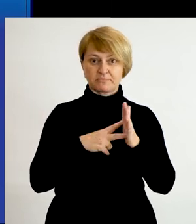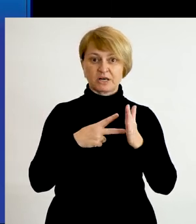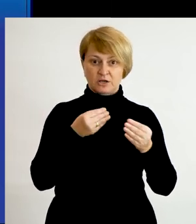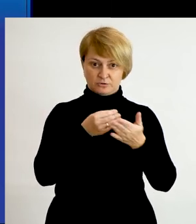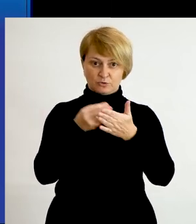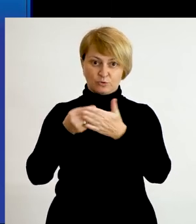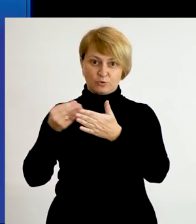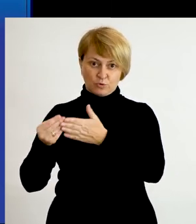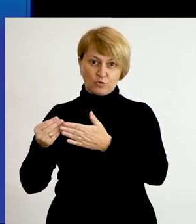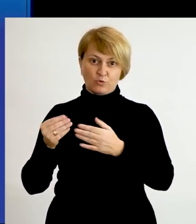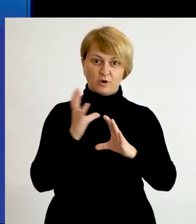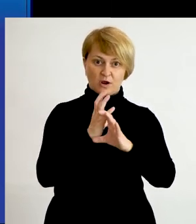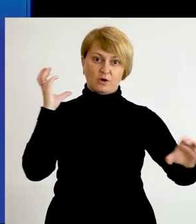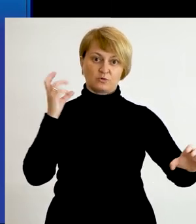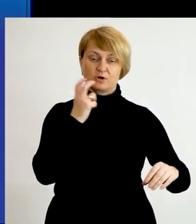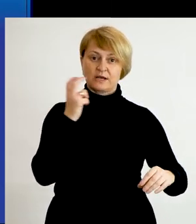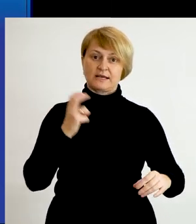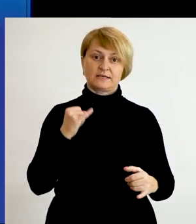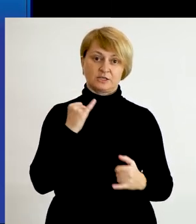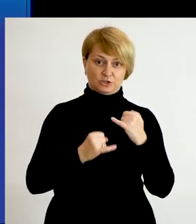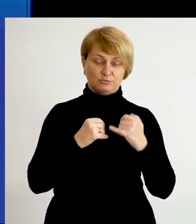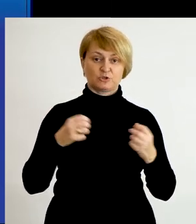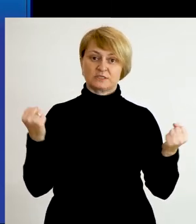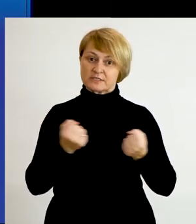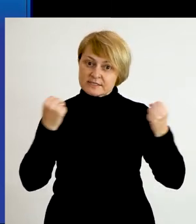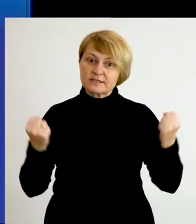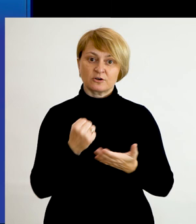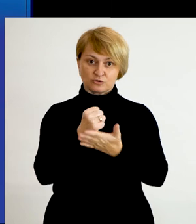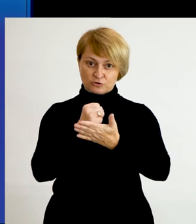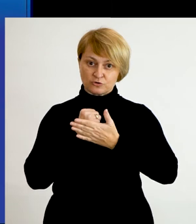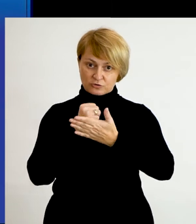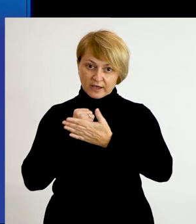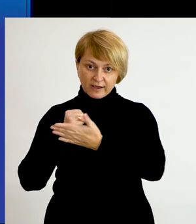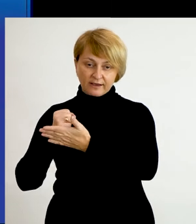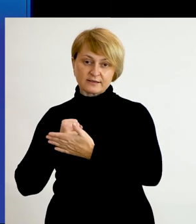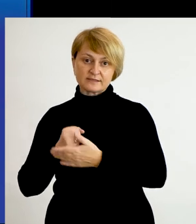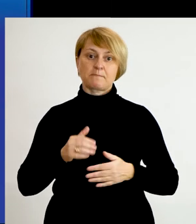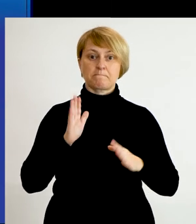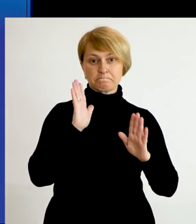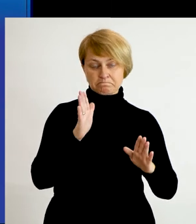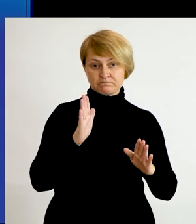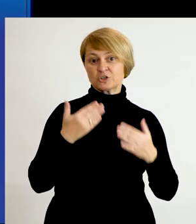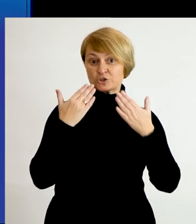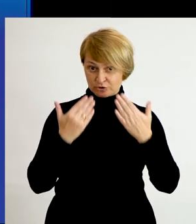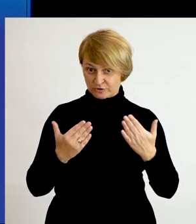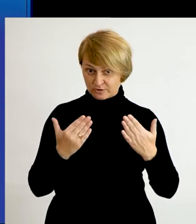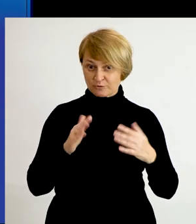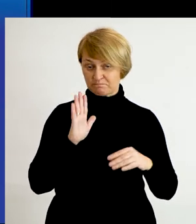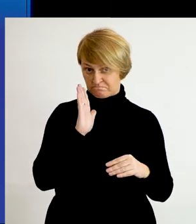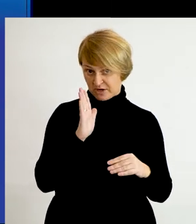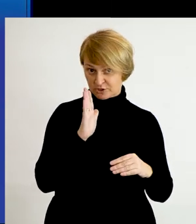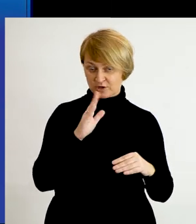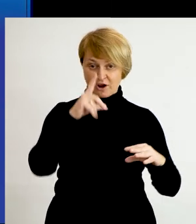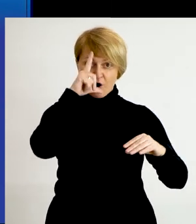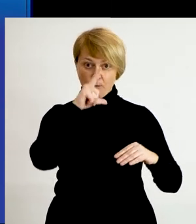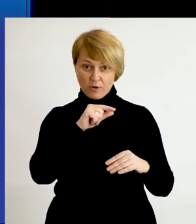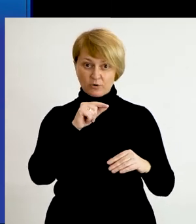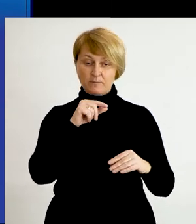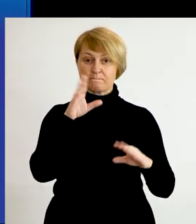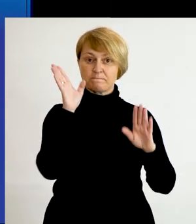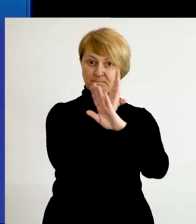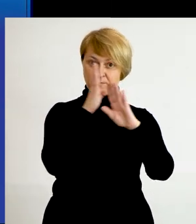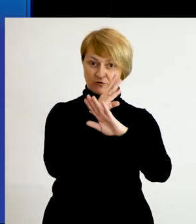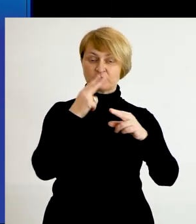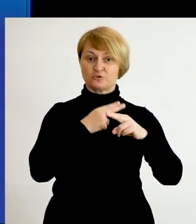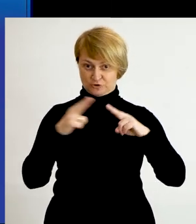autobusów elektrycznych, jeżeli będzie możliwość ubiegania się o dotację. Dzięki temu czystsze powietrze w Opolu, a poza